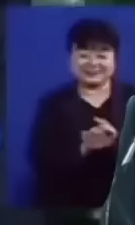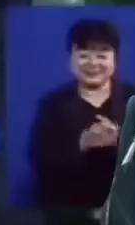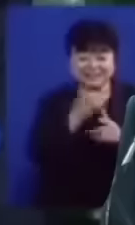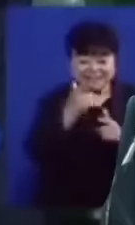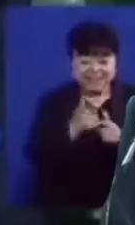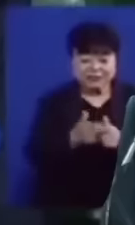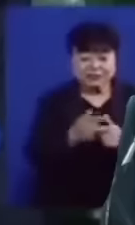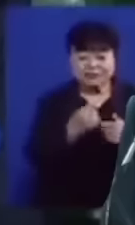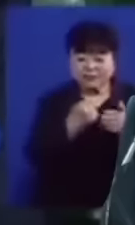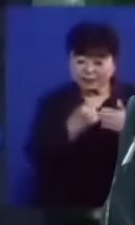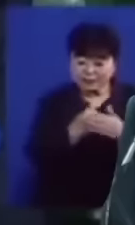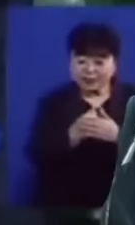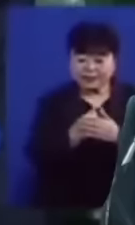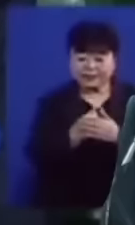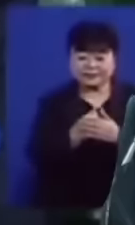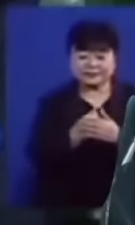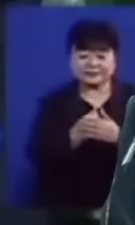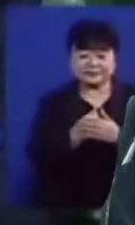예수님 때문에